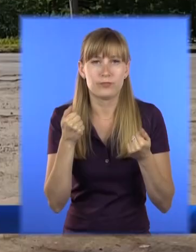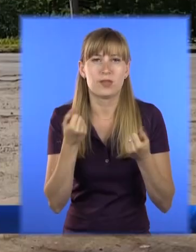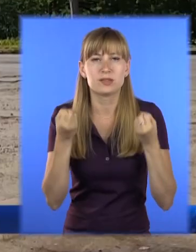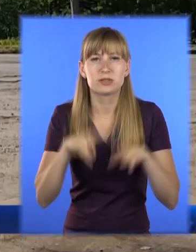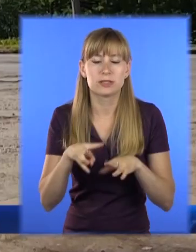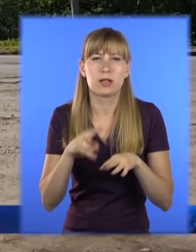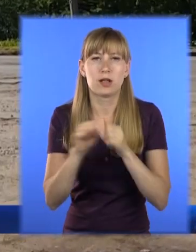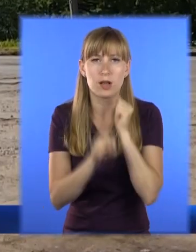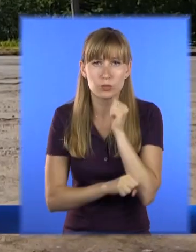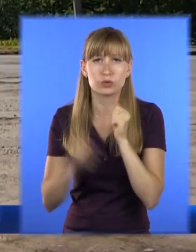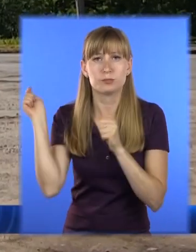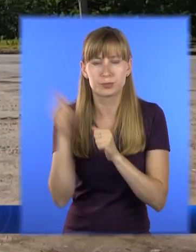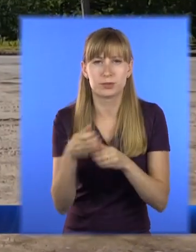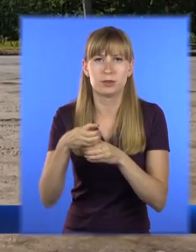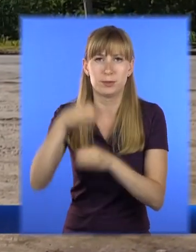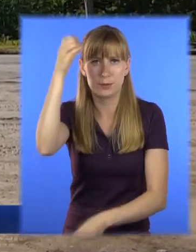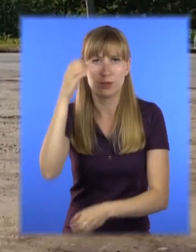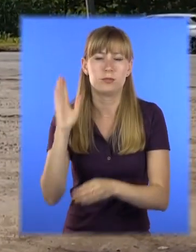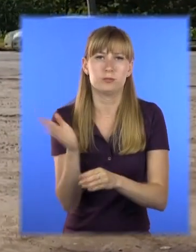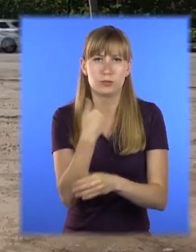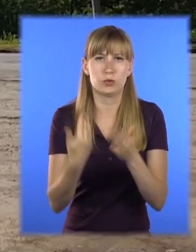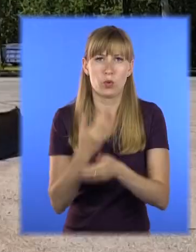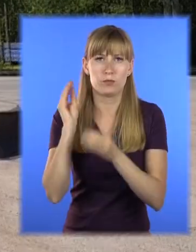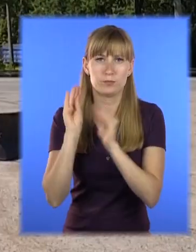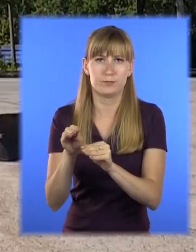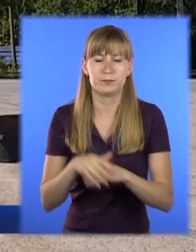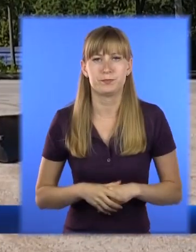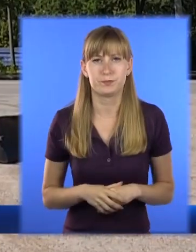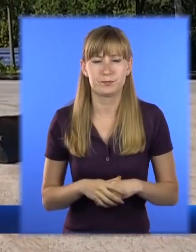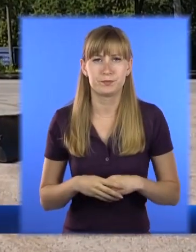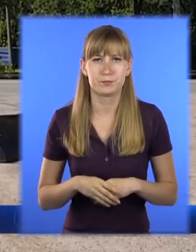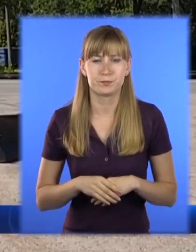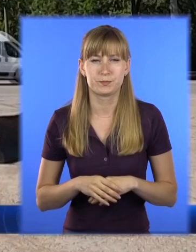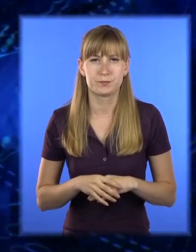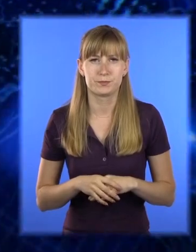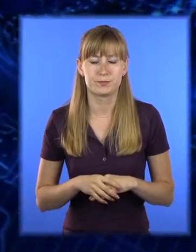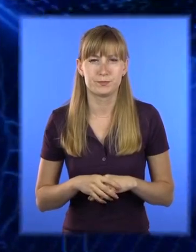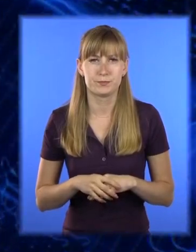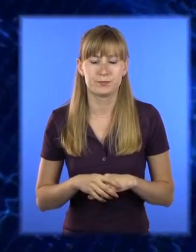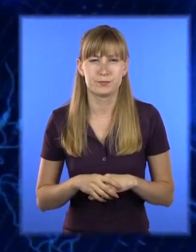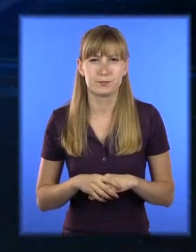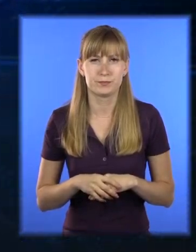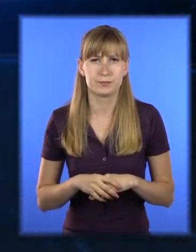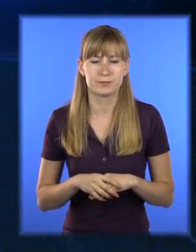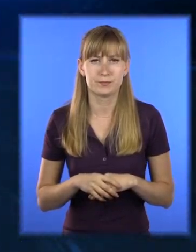зіткнення прибули комунальні співробітники. Вони замінили пошкоджену опору на нову.